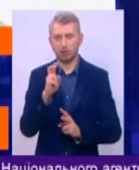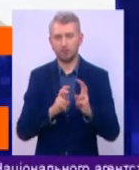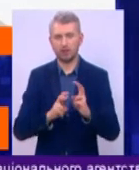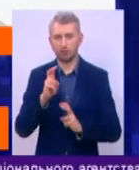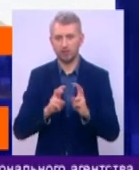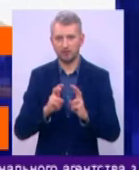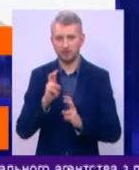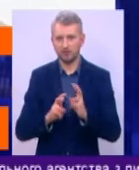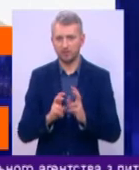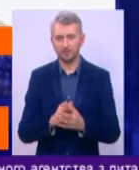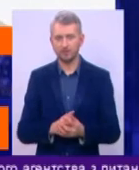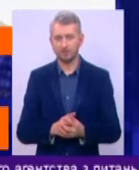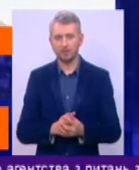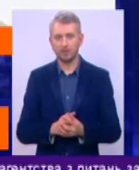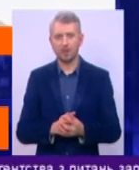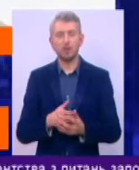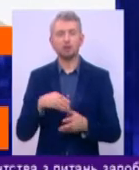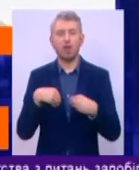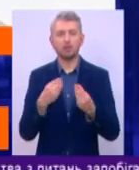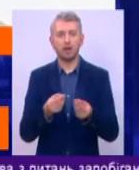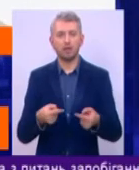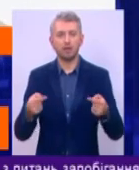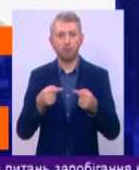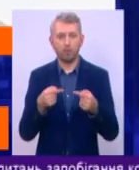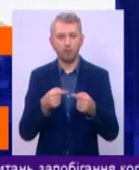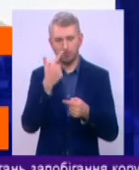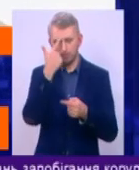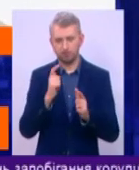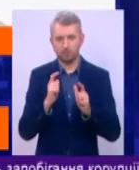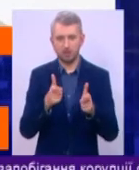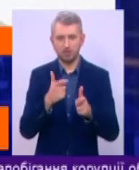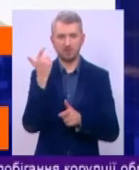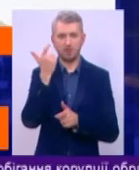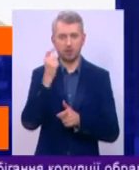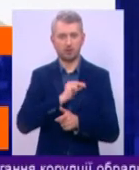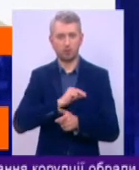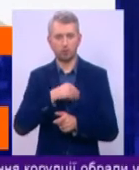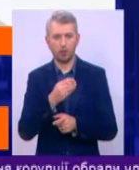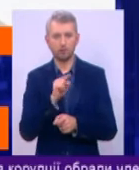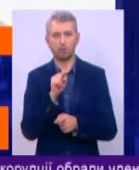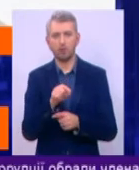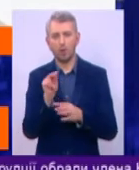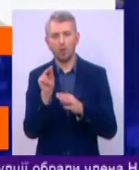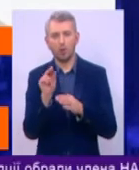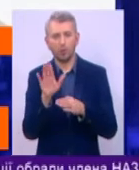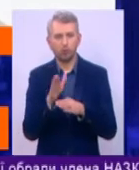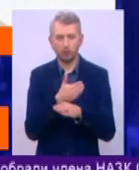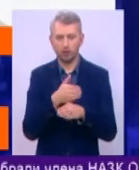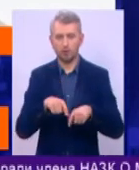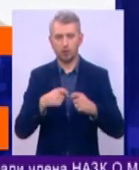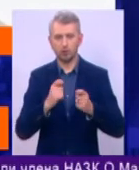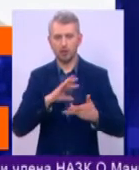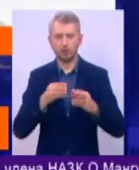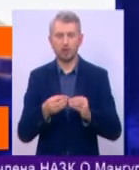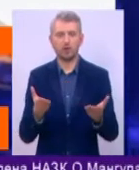виробництві, надати відповідний припис власникам, роботодавцю, щоб вони усунули порушення, в